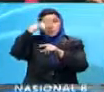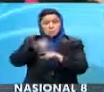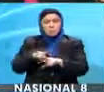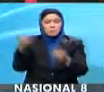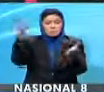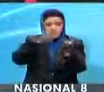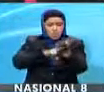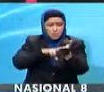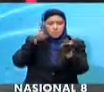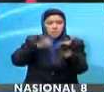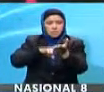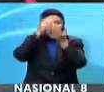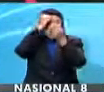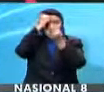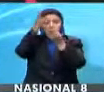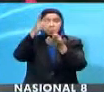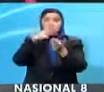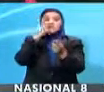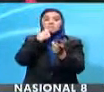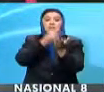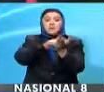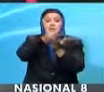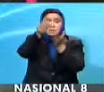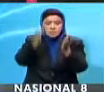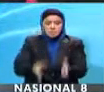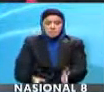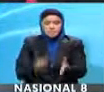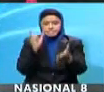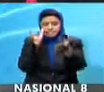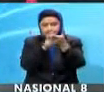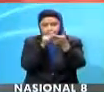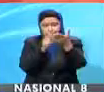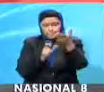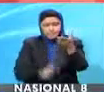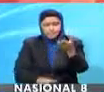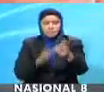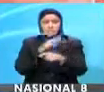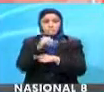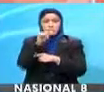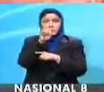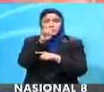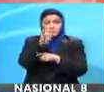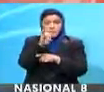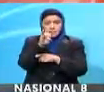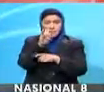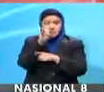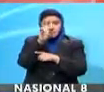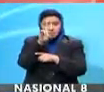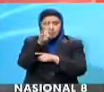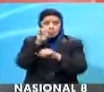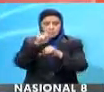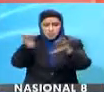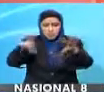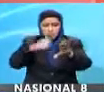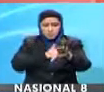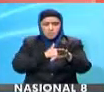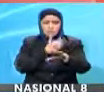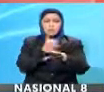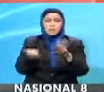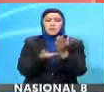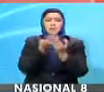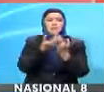turut merekod butiran peribadi pembelinya. Jelas beliau, selain dibuat sendiri, asid mudah diperoleh di pasaran tanpa